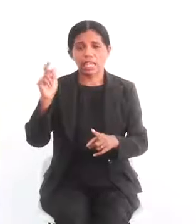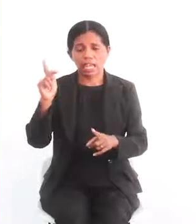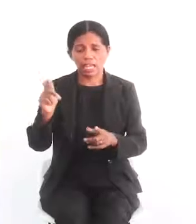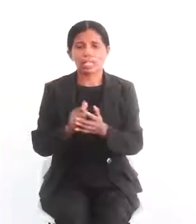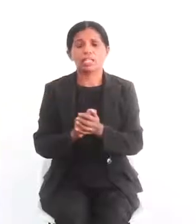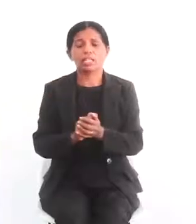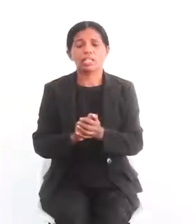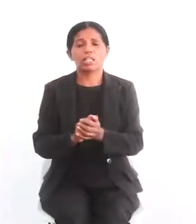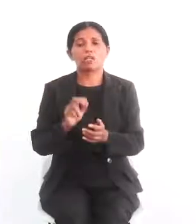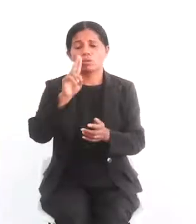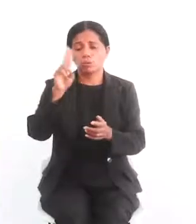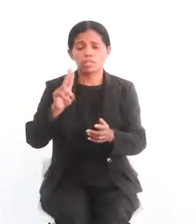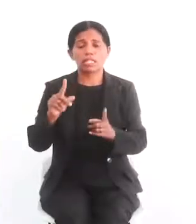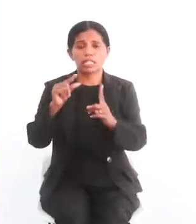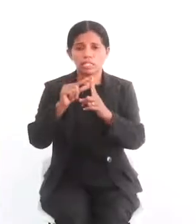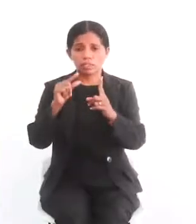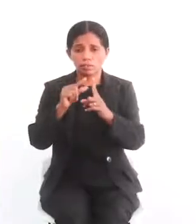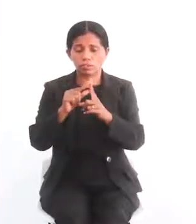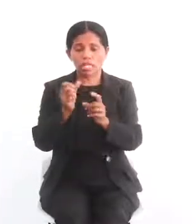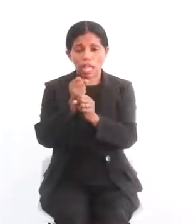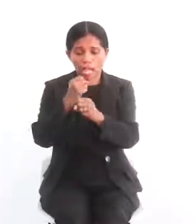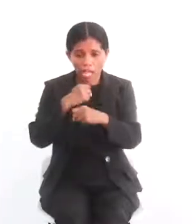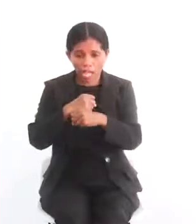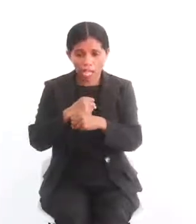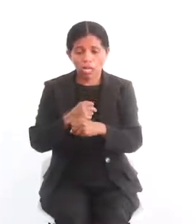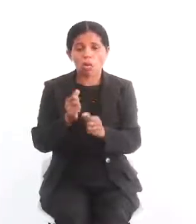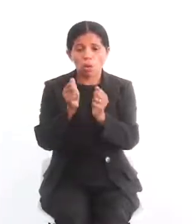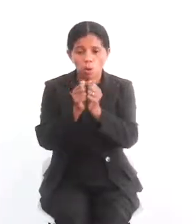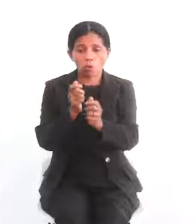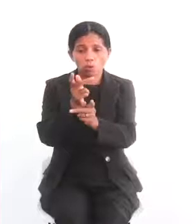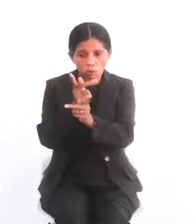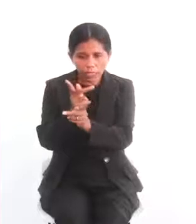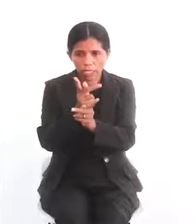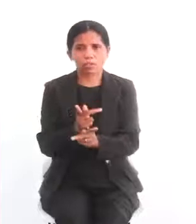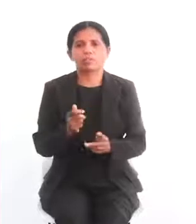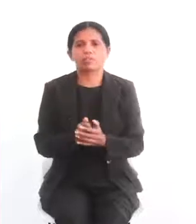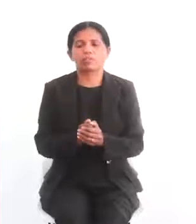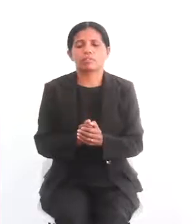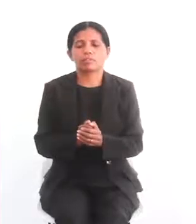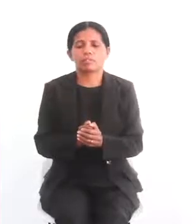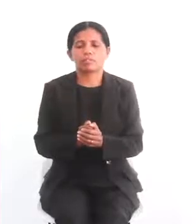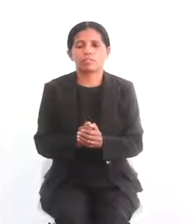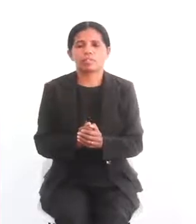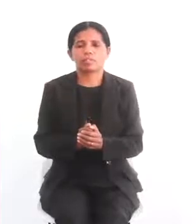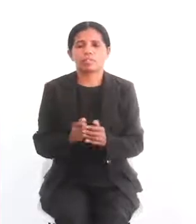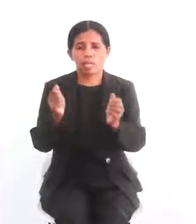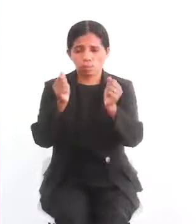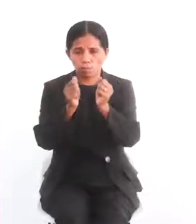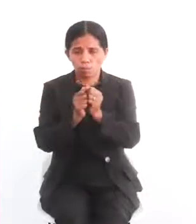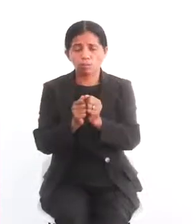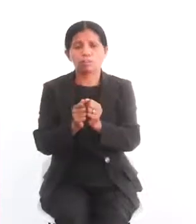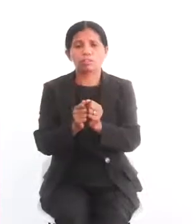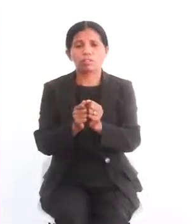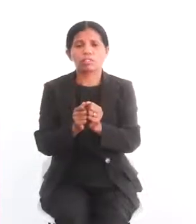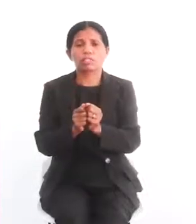di diak, ne katak halo ho kuidadu liu. Lo shkala alin sira, nune iha liga saung honi nia hun. Mai be